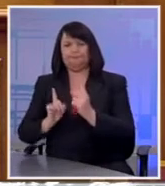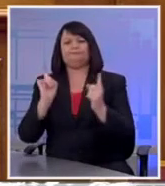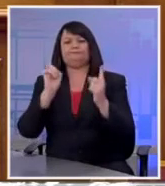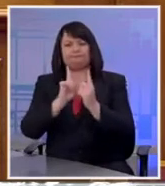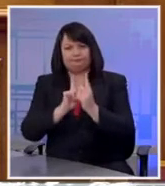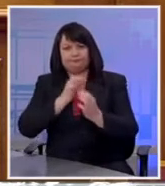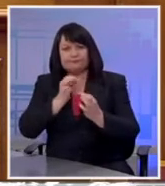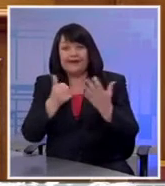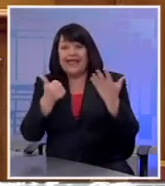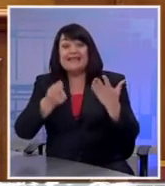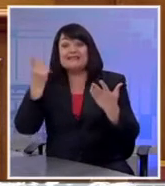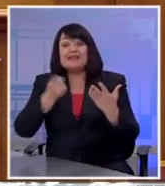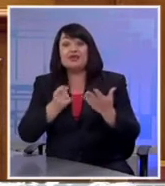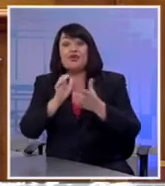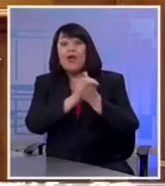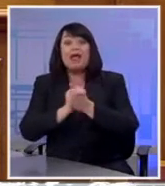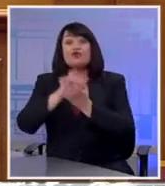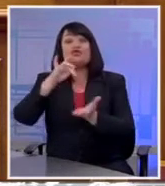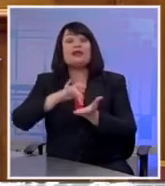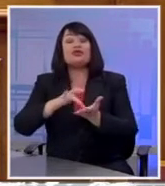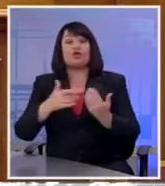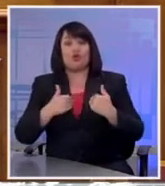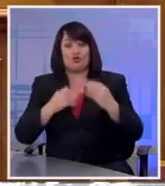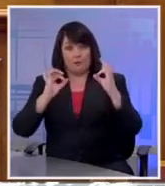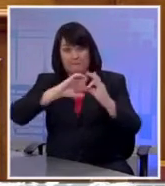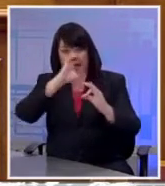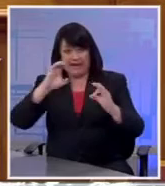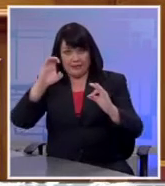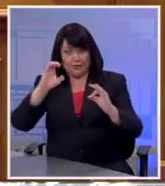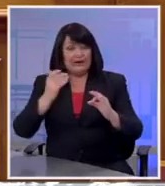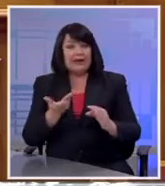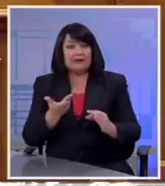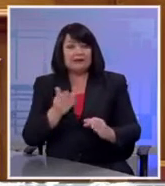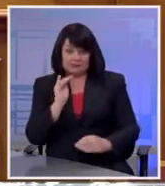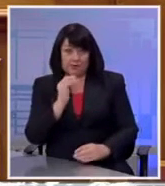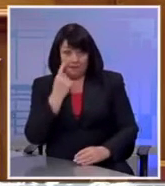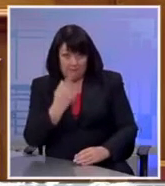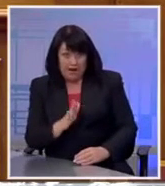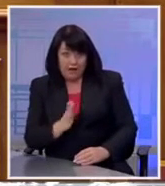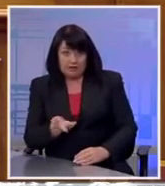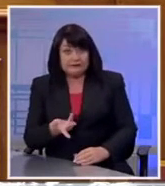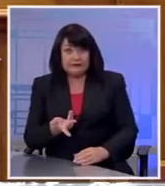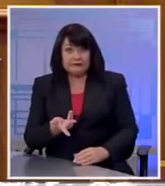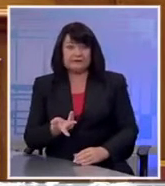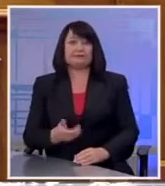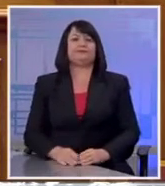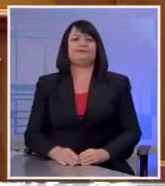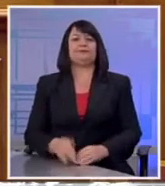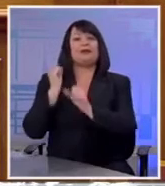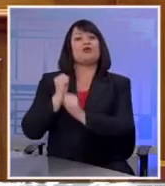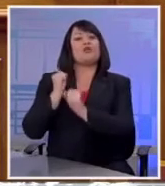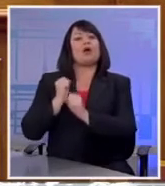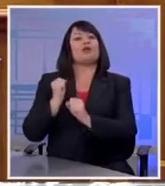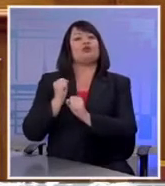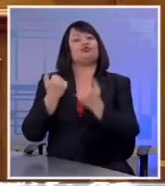το 6% της Ένωσης Κεντρών στην Μακεδονία δεν το είχατε δει? Του Ιανουαρίου